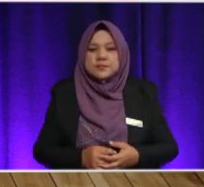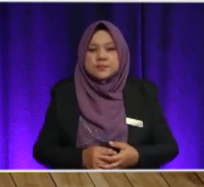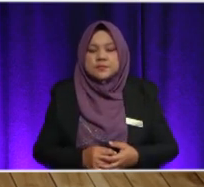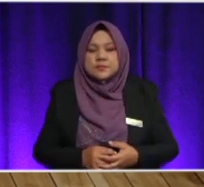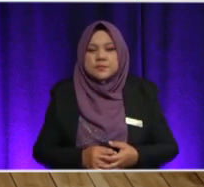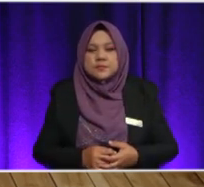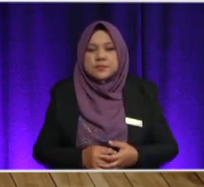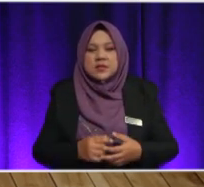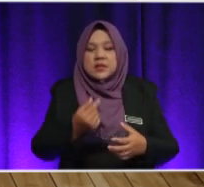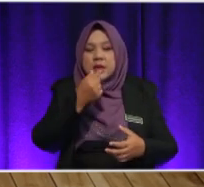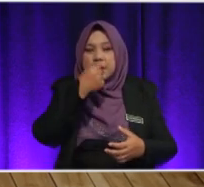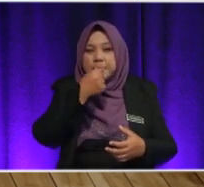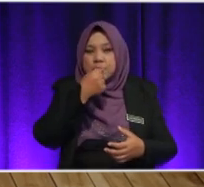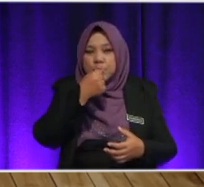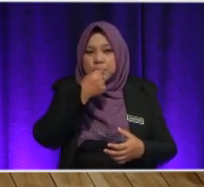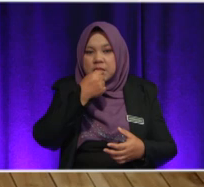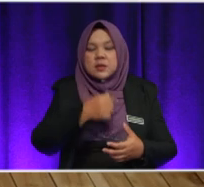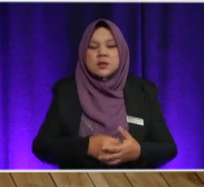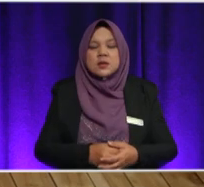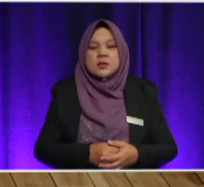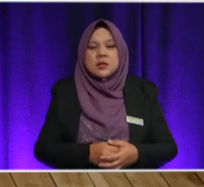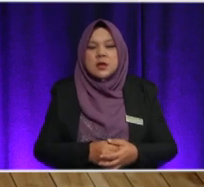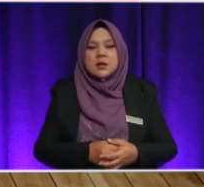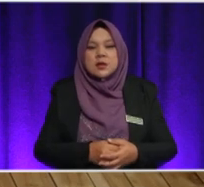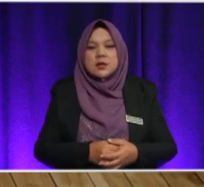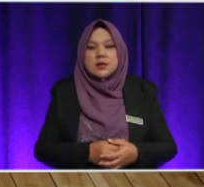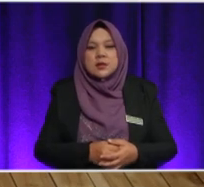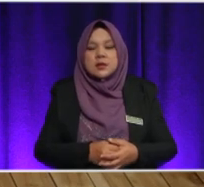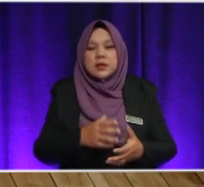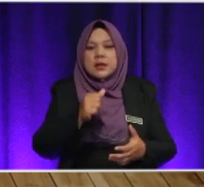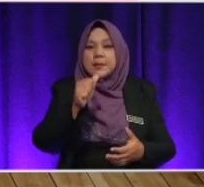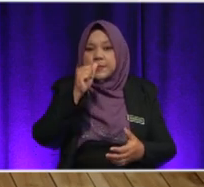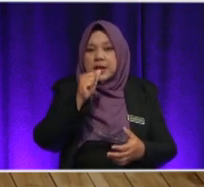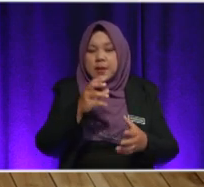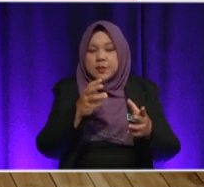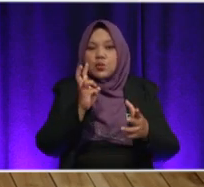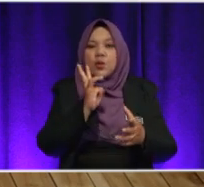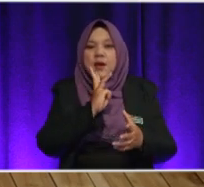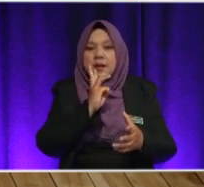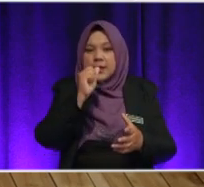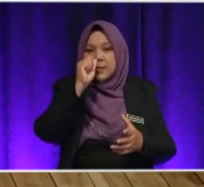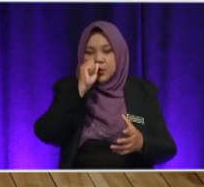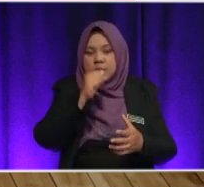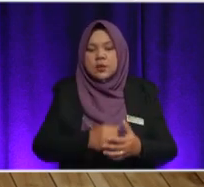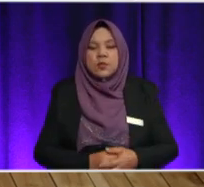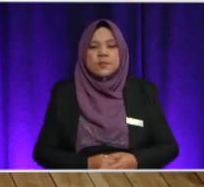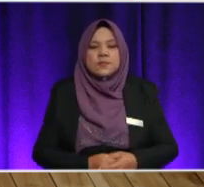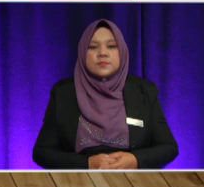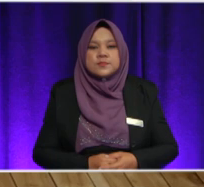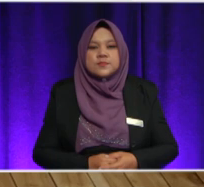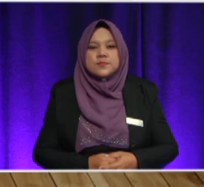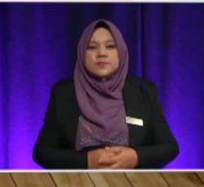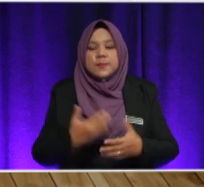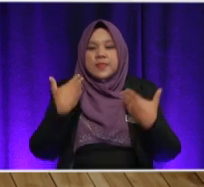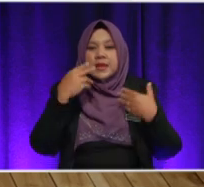dalam bentuk Pearl capture pasta ampayan dan juga larutan nah Mari kita lihat lagi ubah